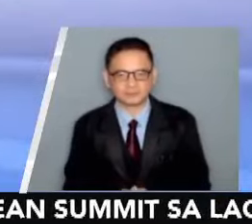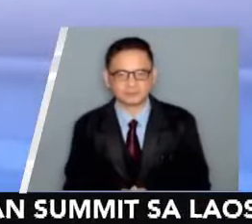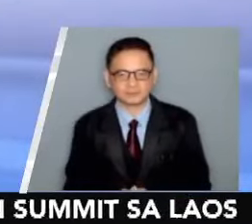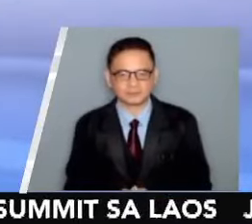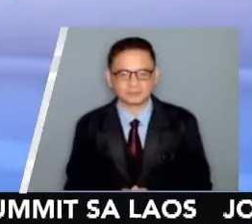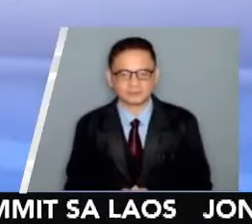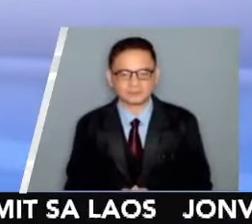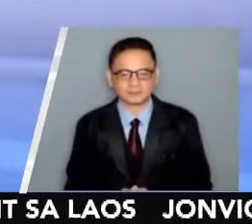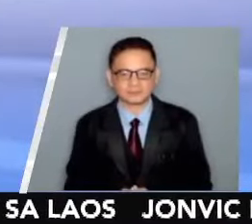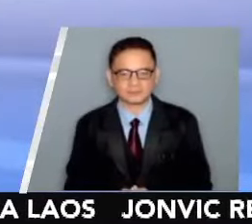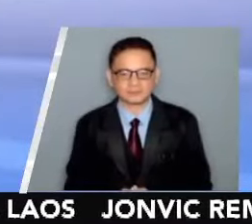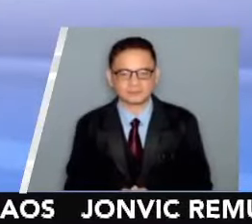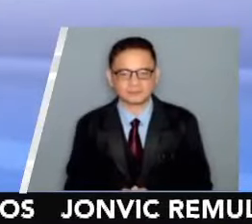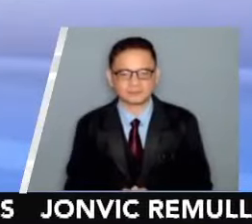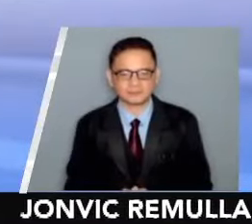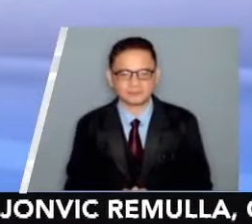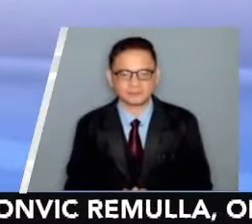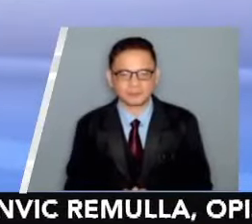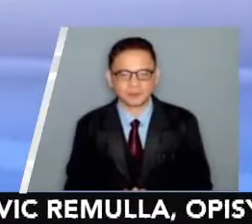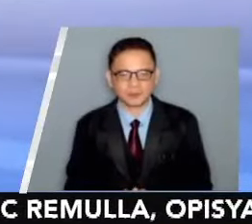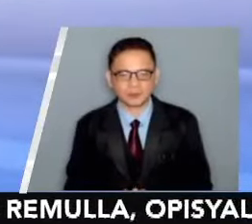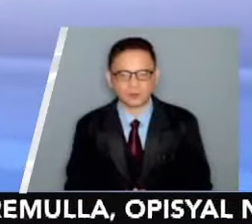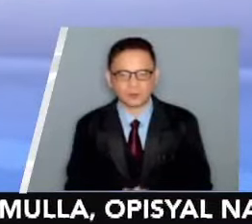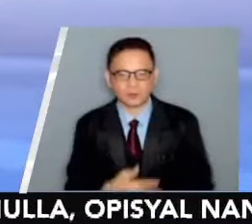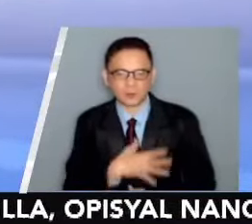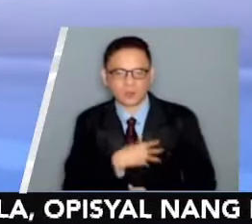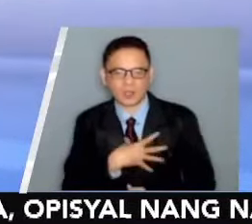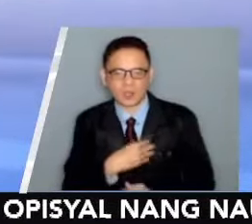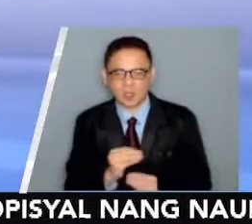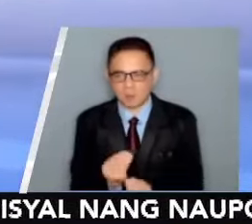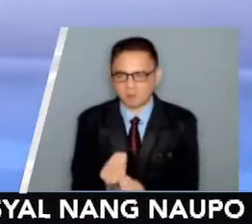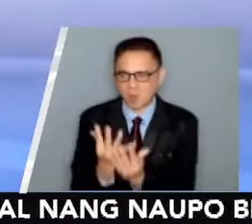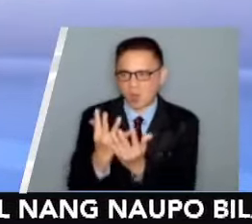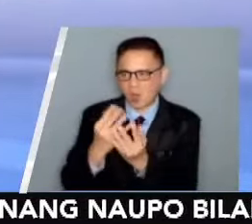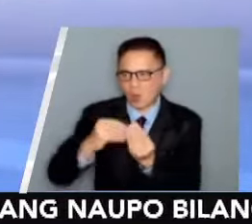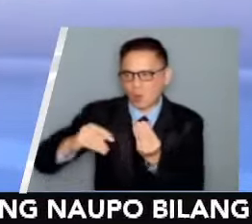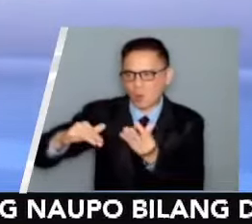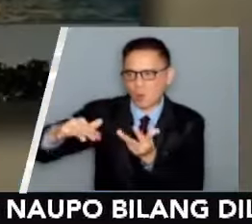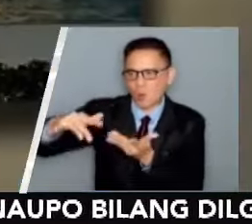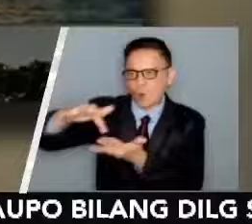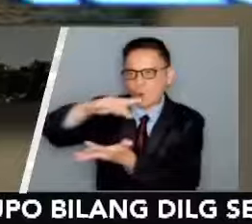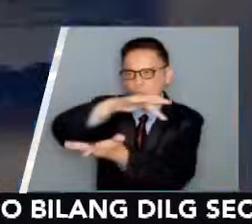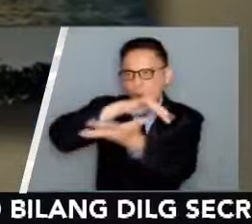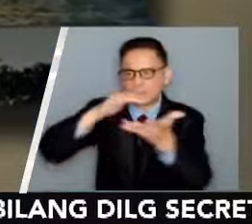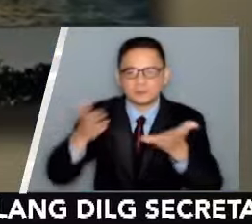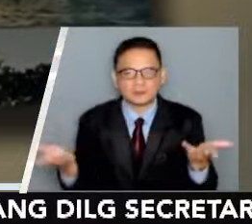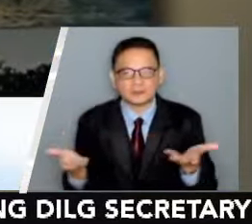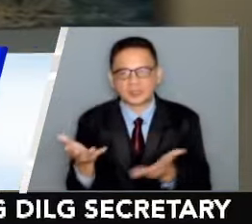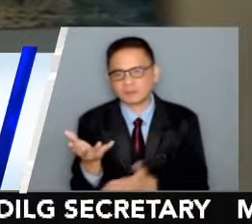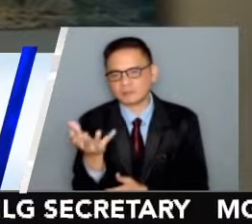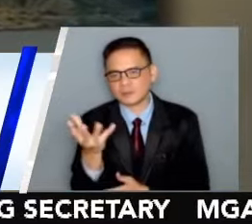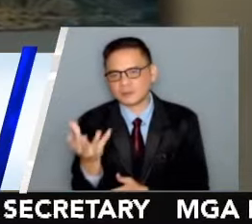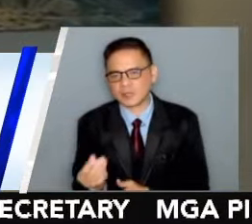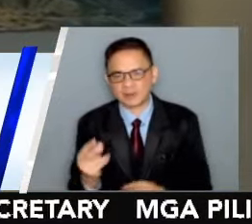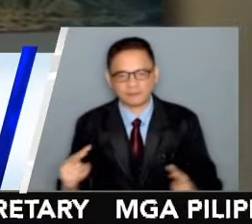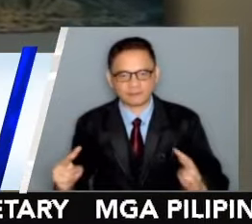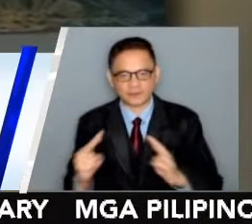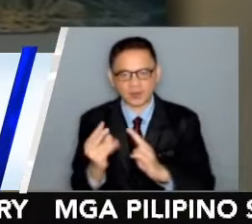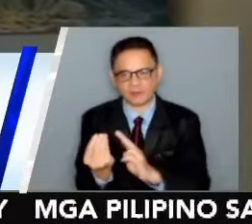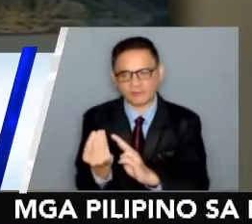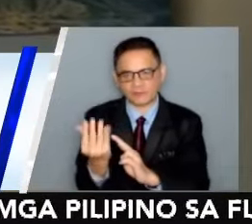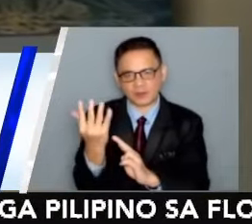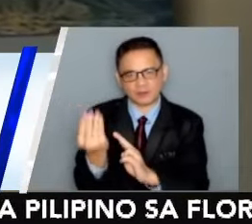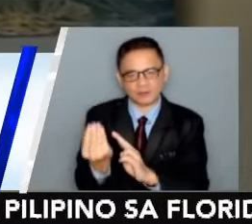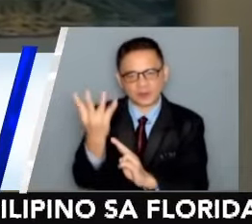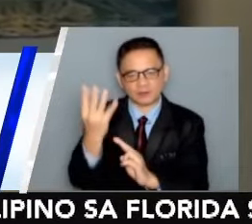Nagbuga ng makapal at puting usok ang Bulkang Taal sa Batangas kaninang umaga. Batay sa pinakabagong bulletin ng PVOX na itala ang volcanic plume o